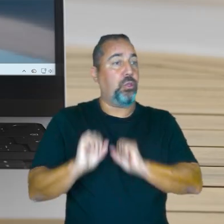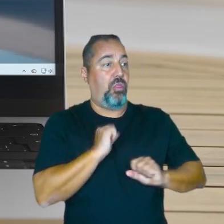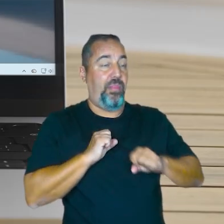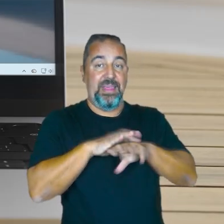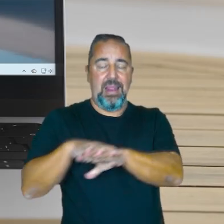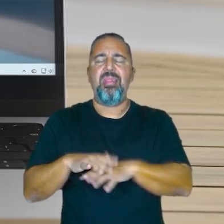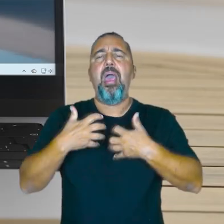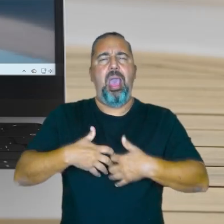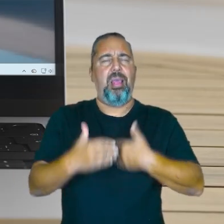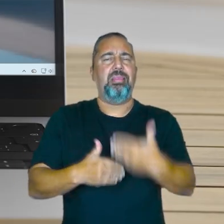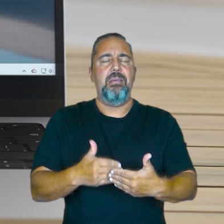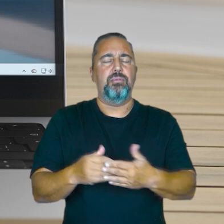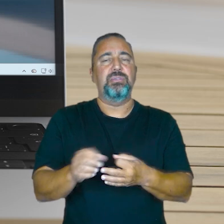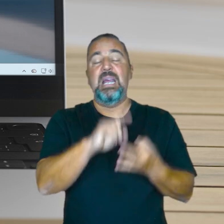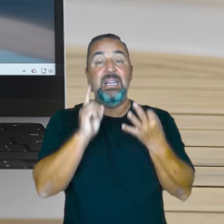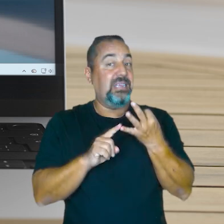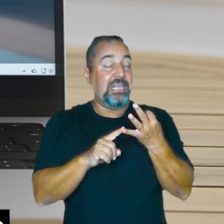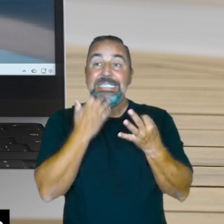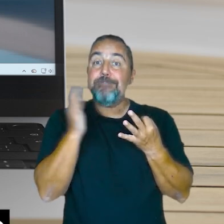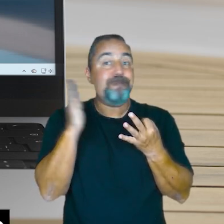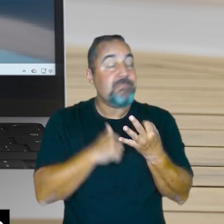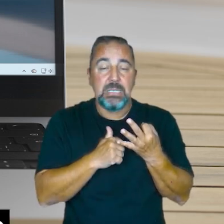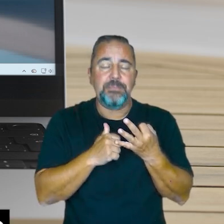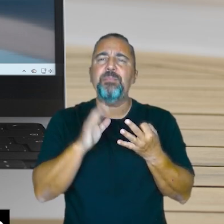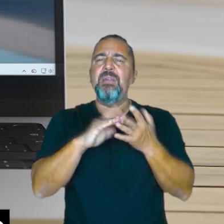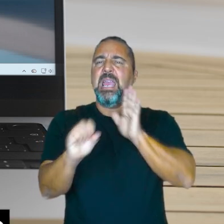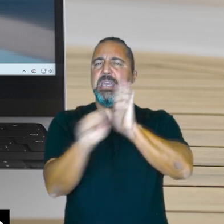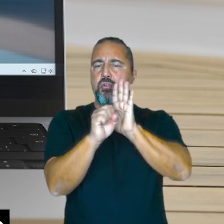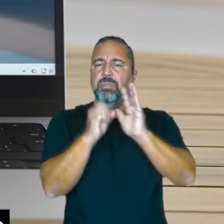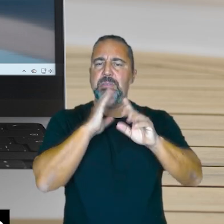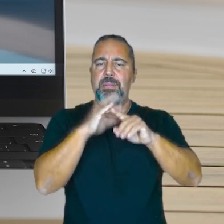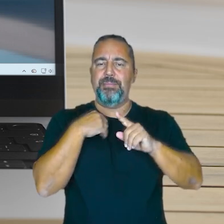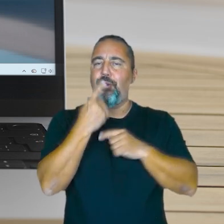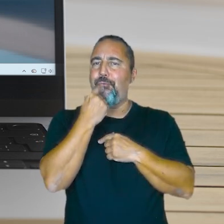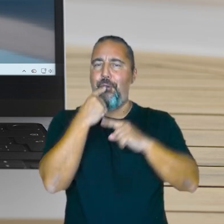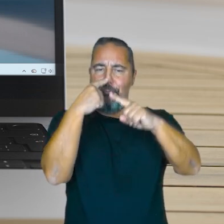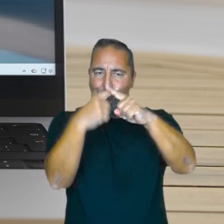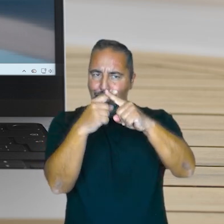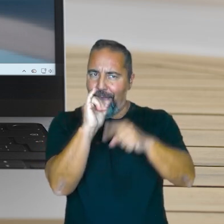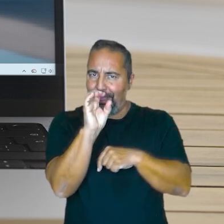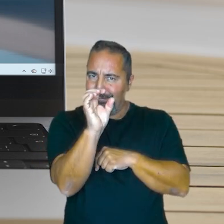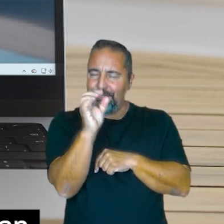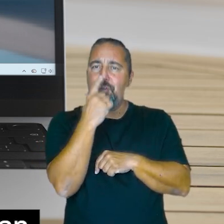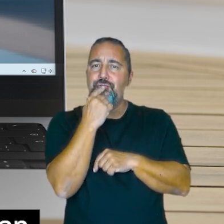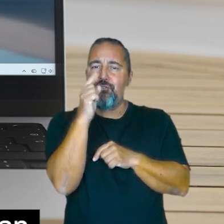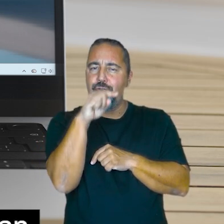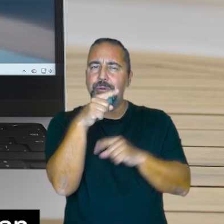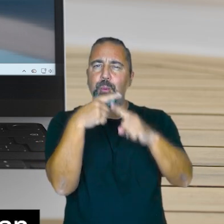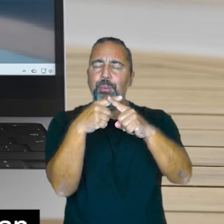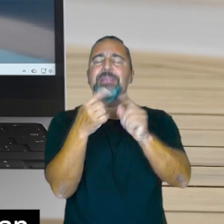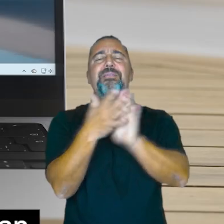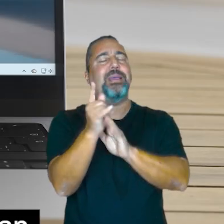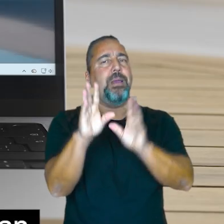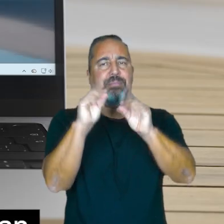red aktibo daudela. Hiru, ez badaude, kolore gorriko gurutze ikono batekin agertuko dira,